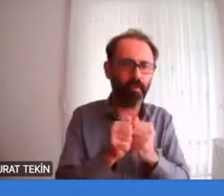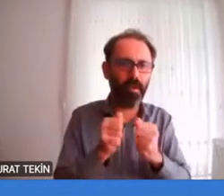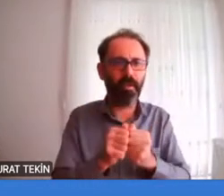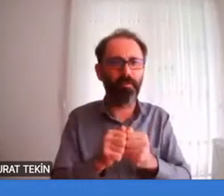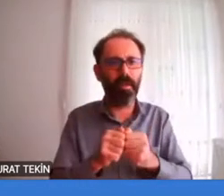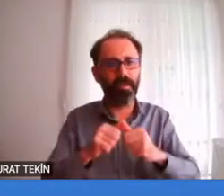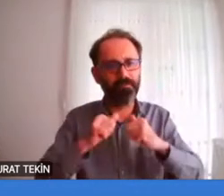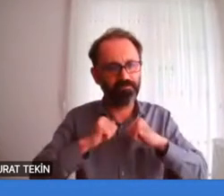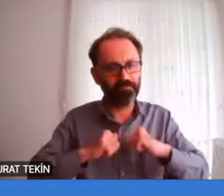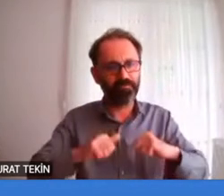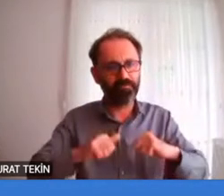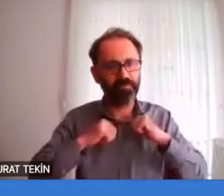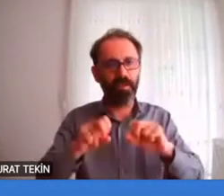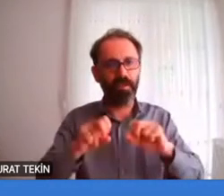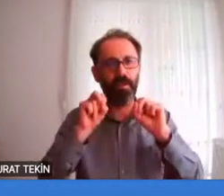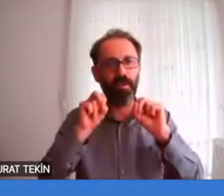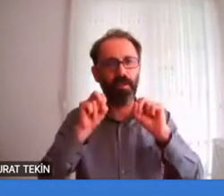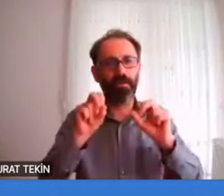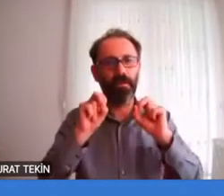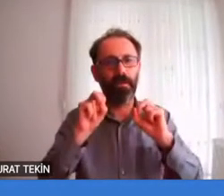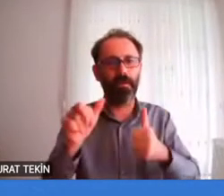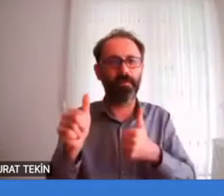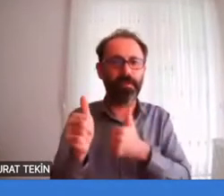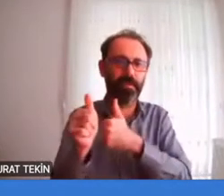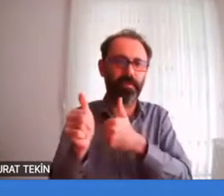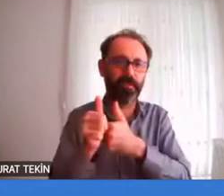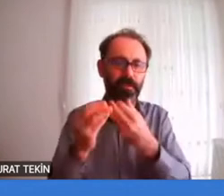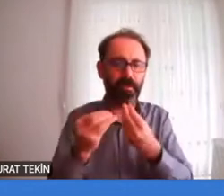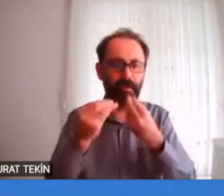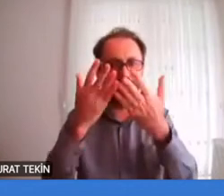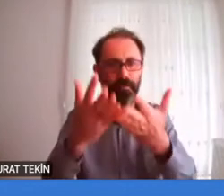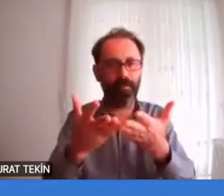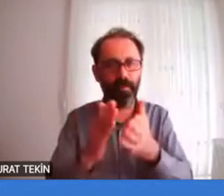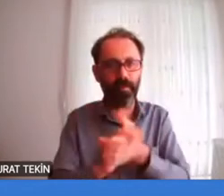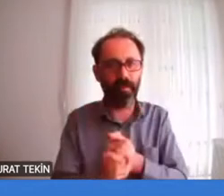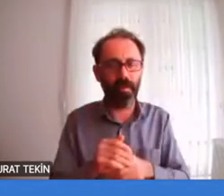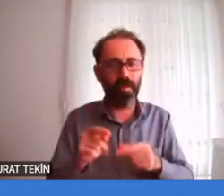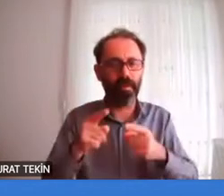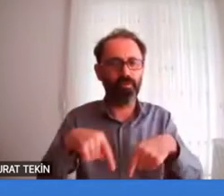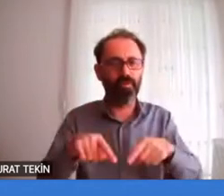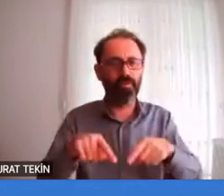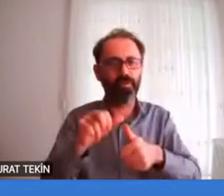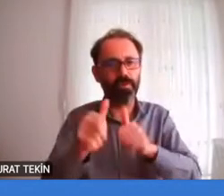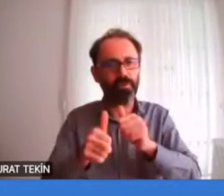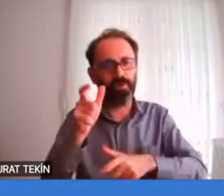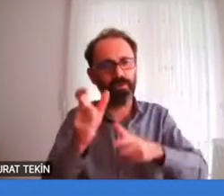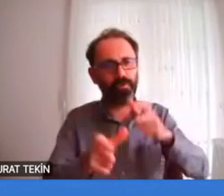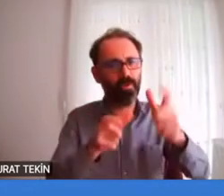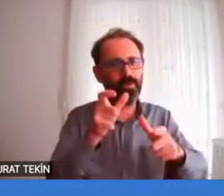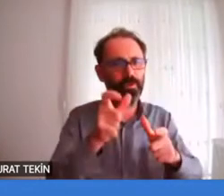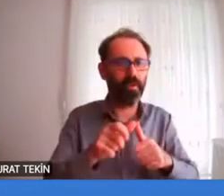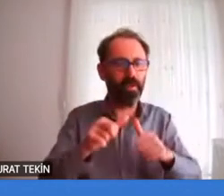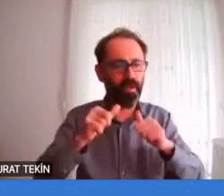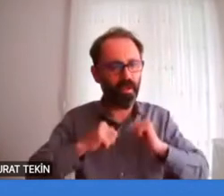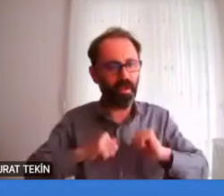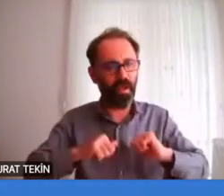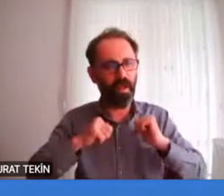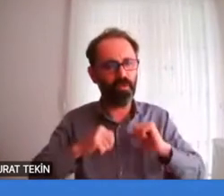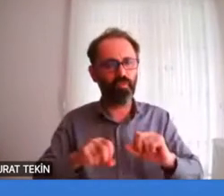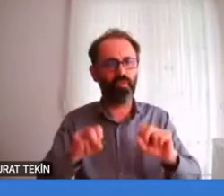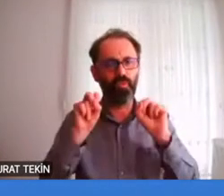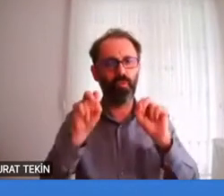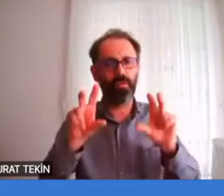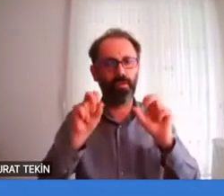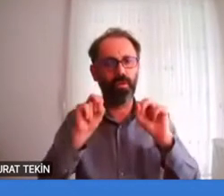ve kendimizin çok çalışmasıyla alakalı olan bir şey. Aslında birbirlerini tamamlayan evet, unsurlar. Aynen. Yetenekte, çalışmakta,